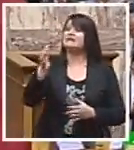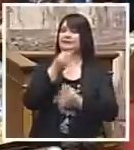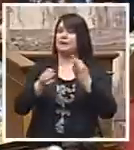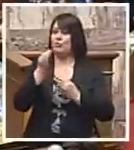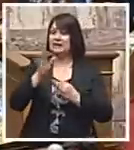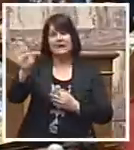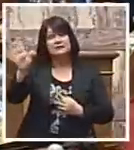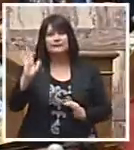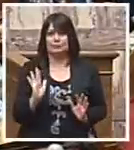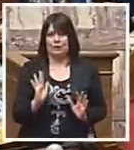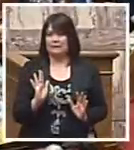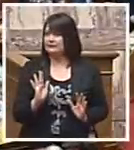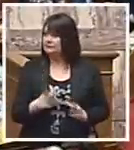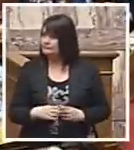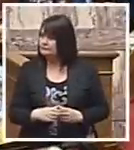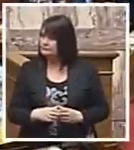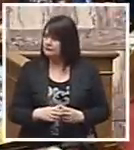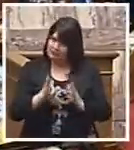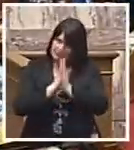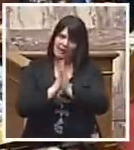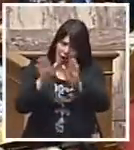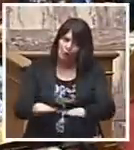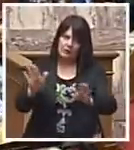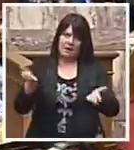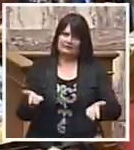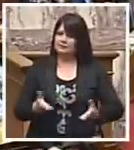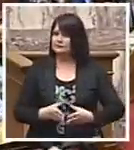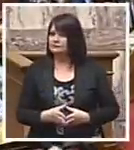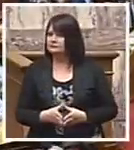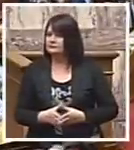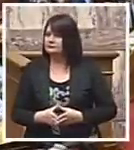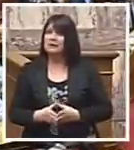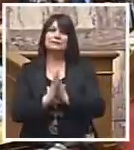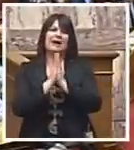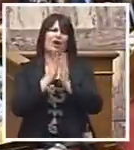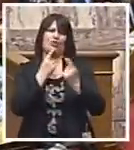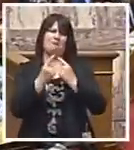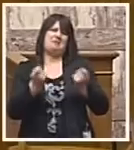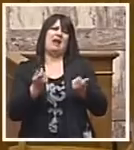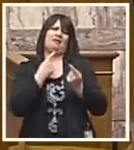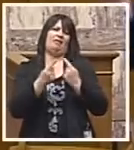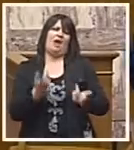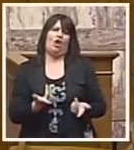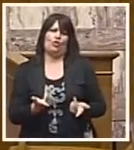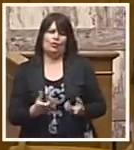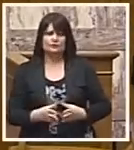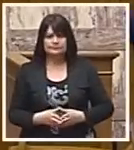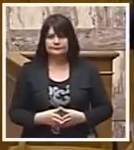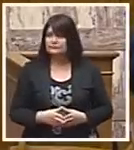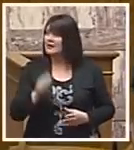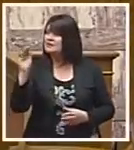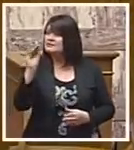Αφήστε. Δεν με ακούτε. Αφήστε να μιλήσω. Χωρίς την άδεια του ομιλούντος δεν μπορεί να γίνει διακοπή. Εγώ πρότεινα και το είπα σε όλους τους αρχηγούς.